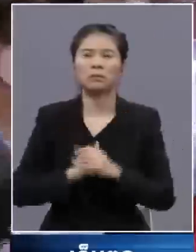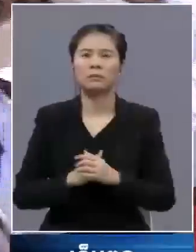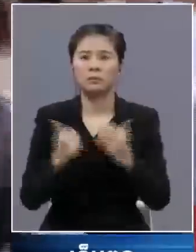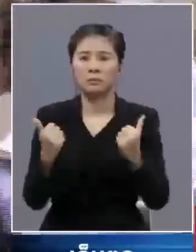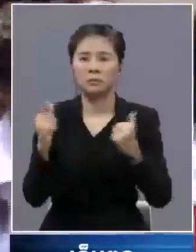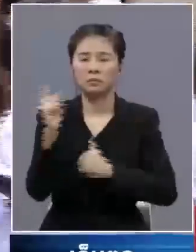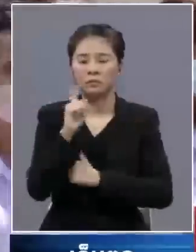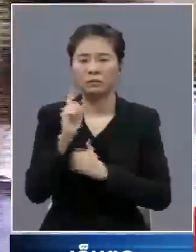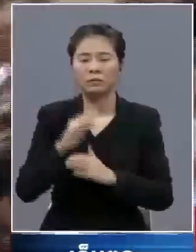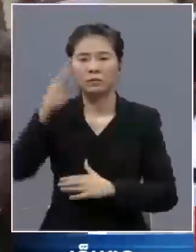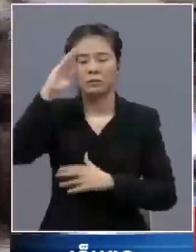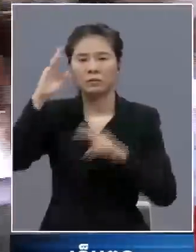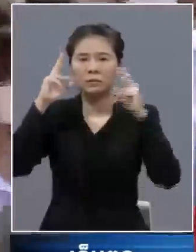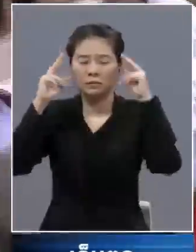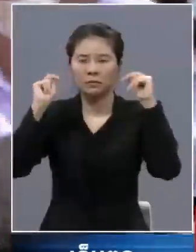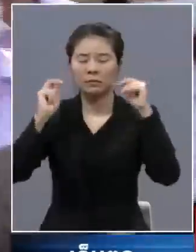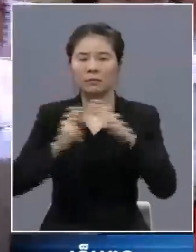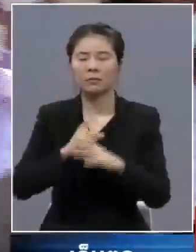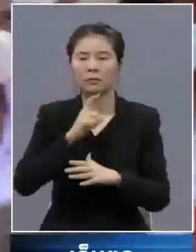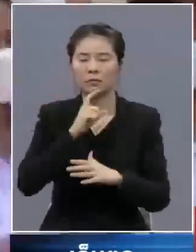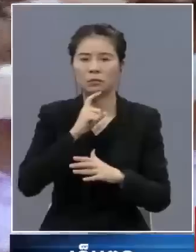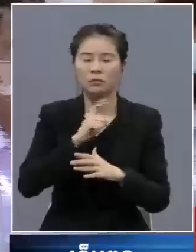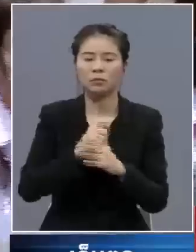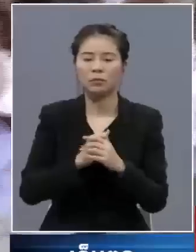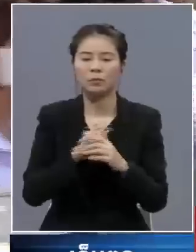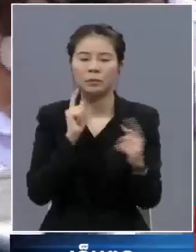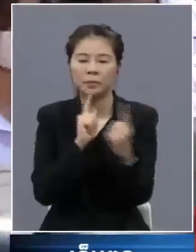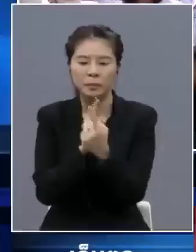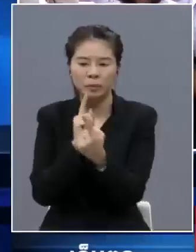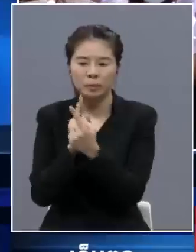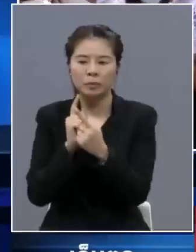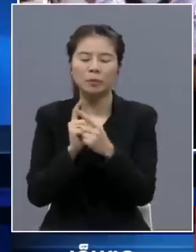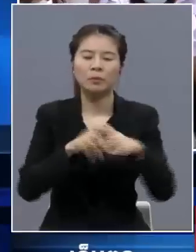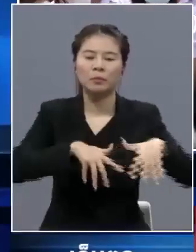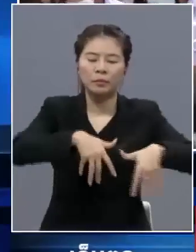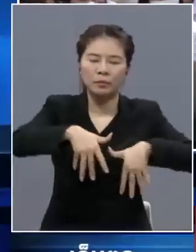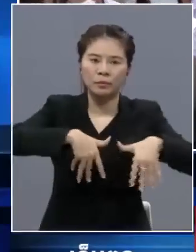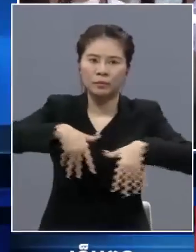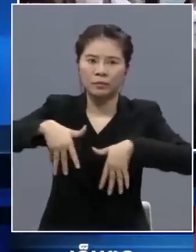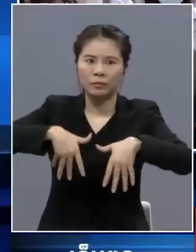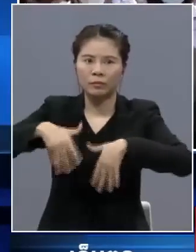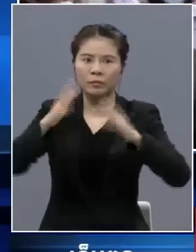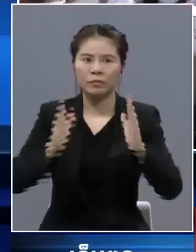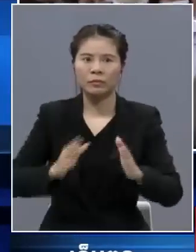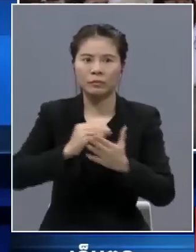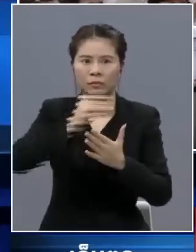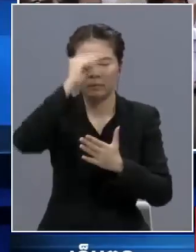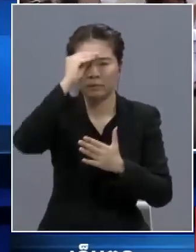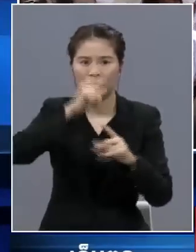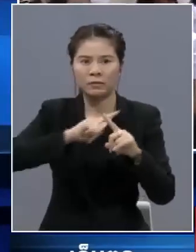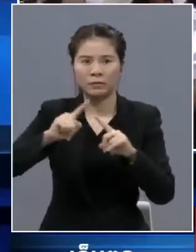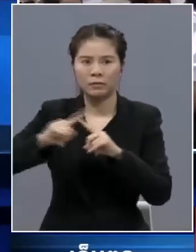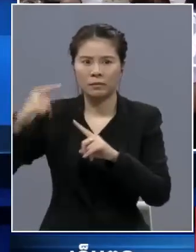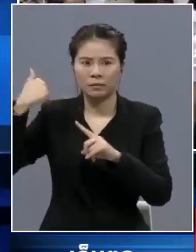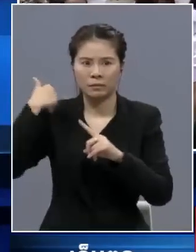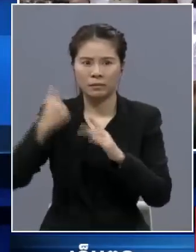นี้นะครับพลเอกประยุทธ์จันทร์โอชาอยู่ระหว่างการพบปะกับบรรดาชาวบ้านและบรรดานักเรียนโรงเรียนที่ม